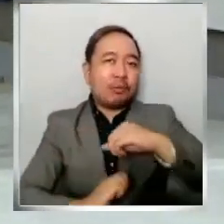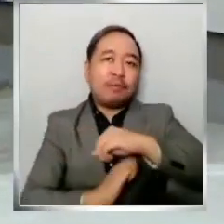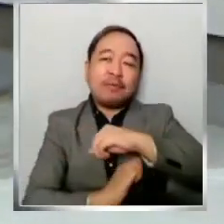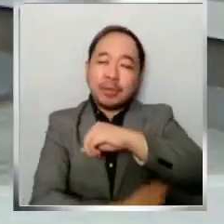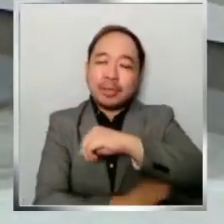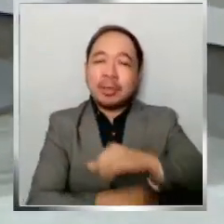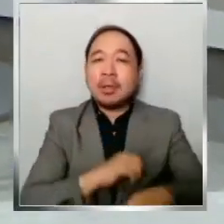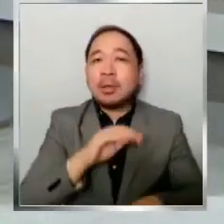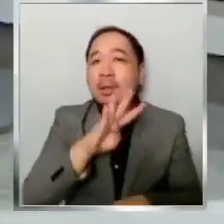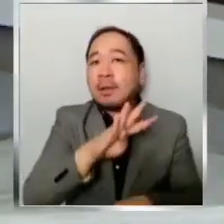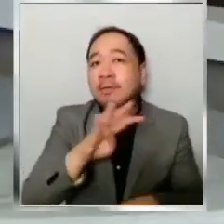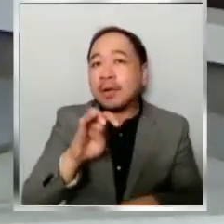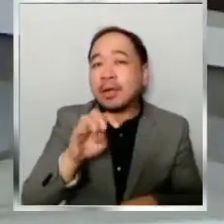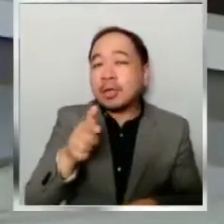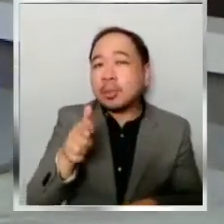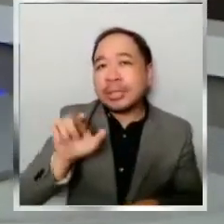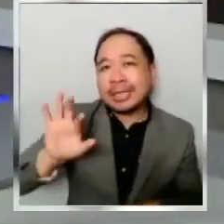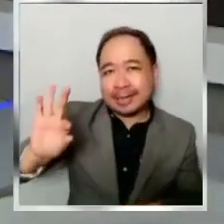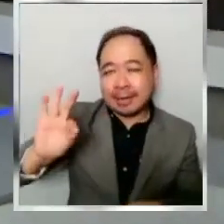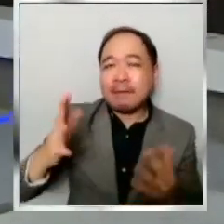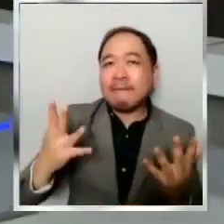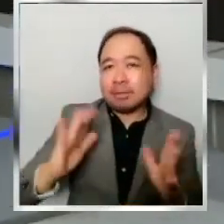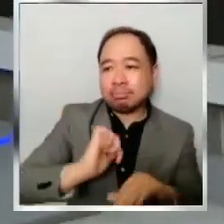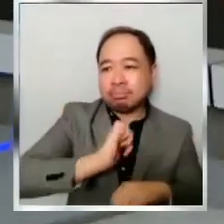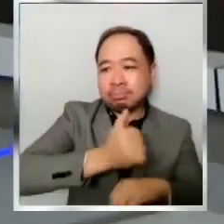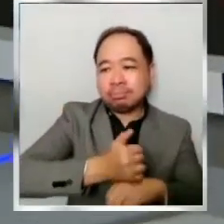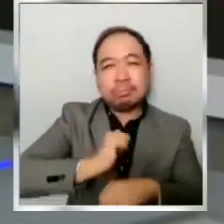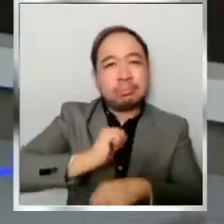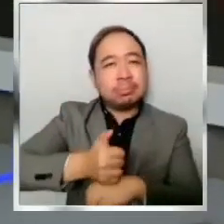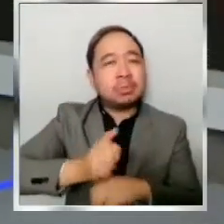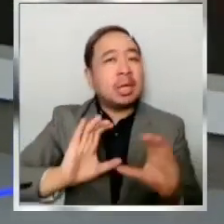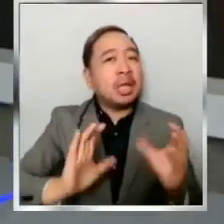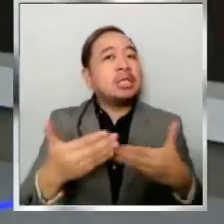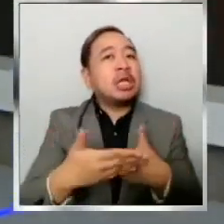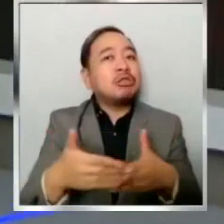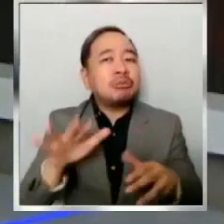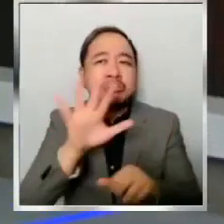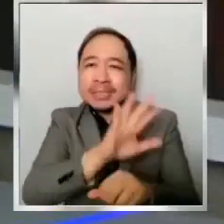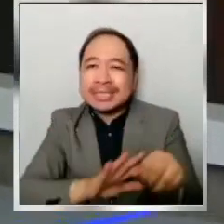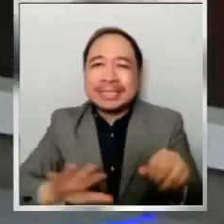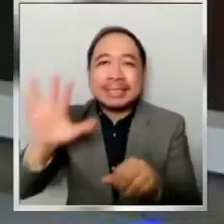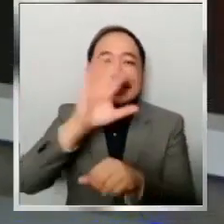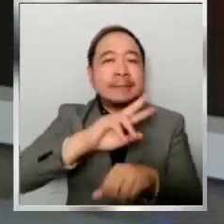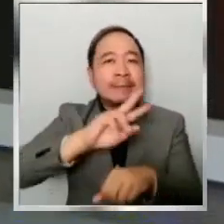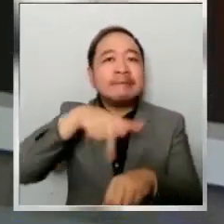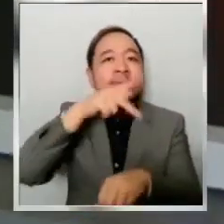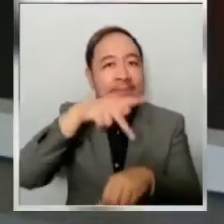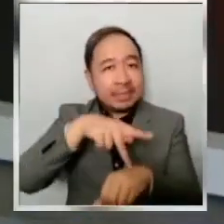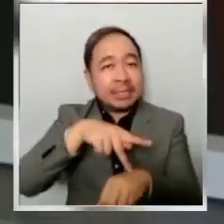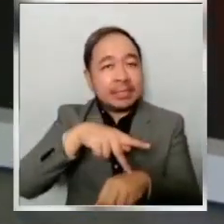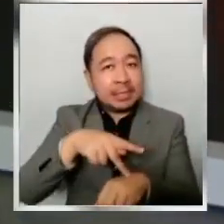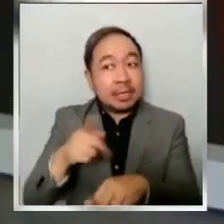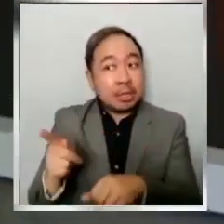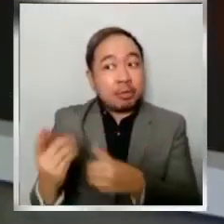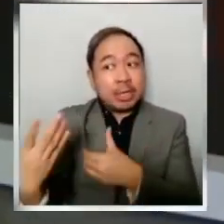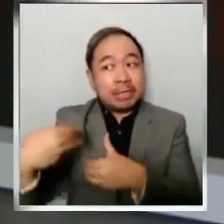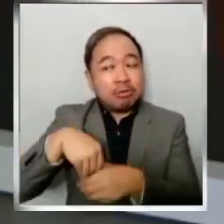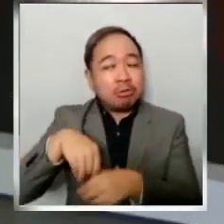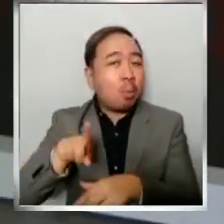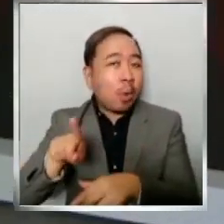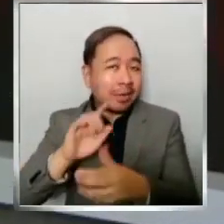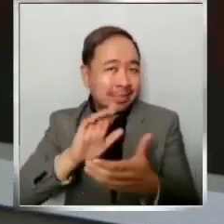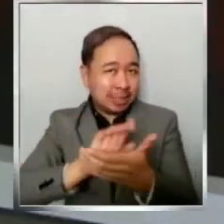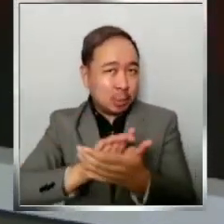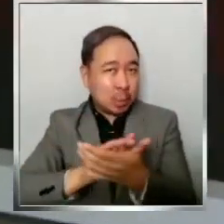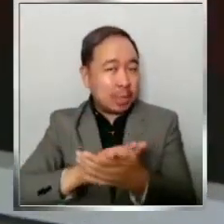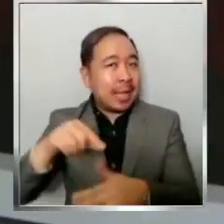429 na po ang ating naipapatayong mga silid sa buong bansa. At kabilang dyan ang mga silid-aralan sa Quezon